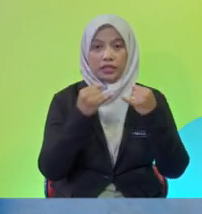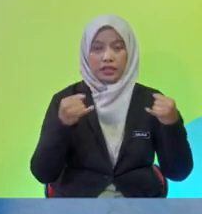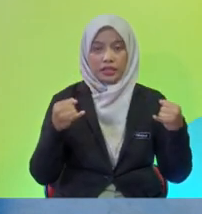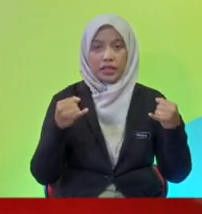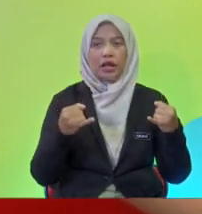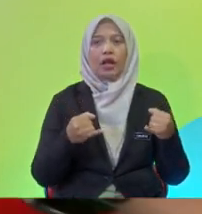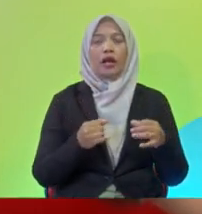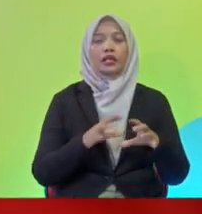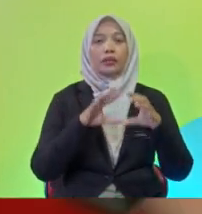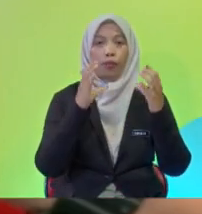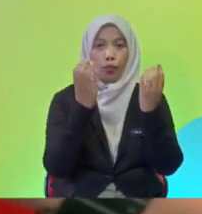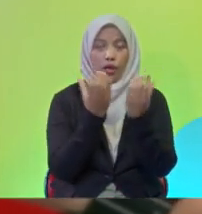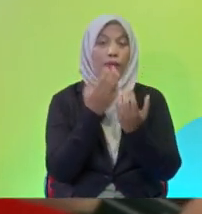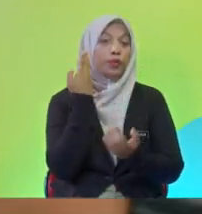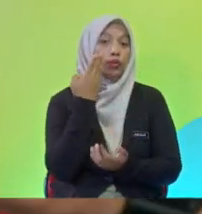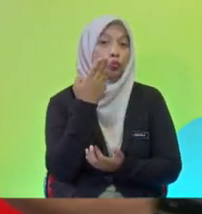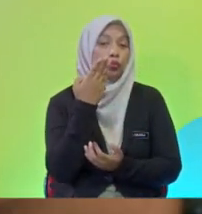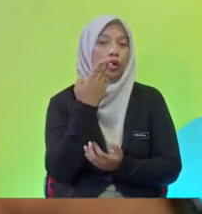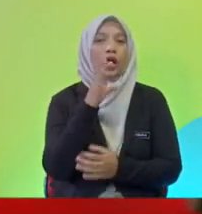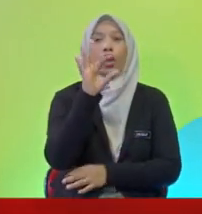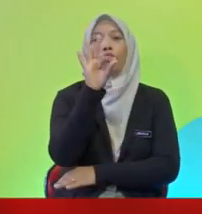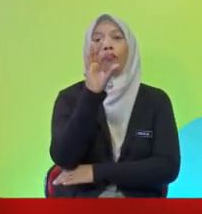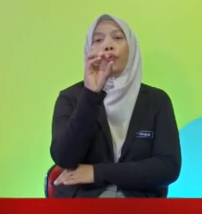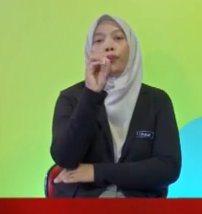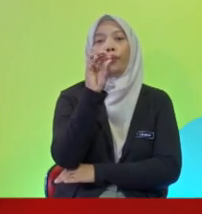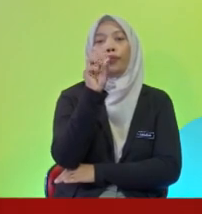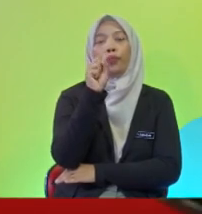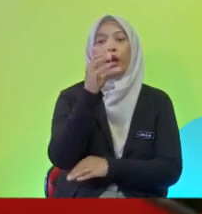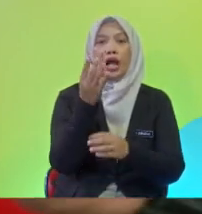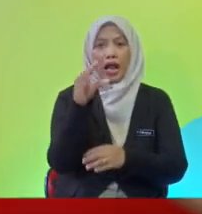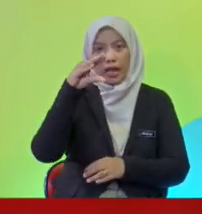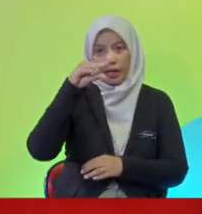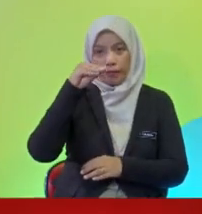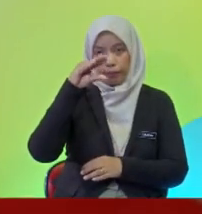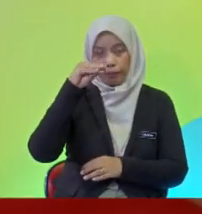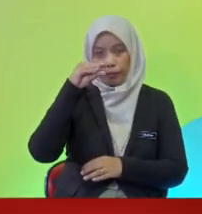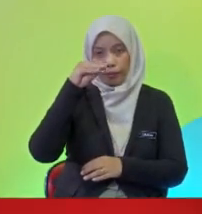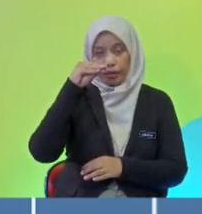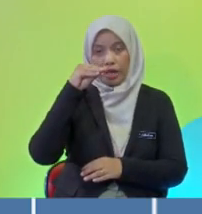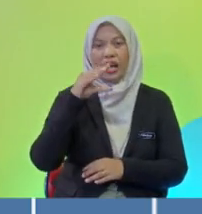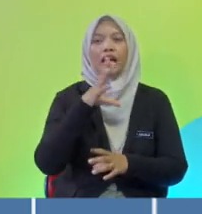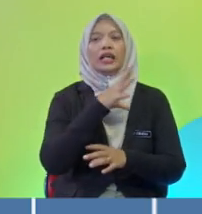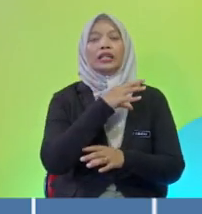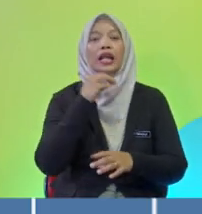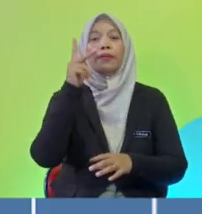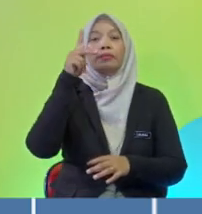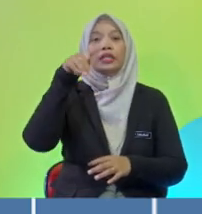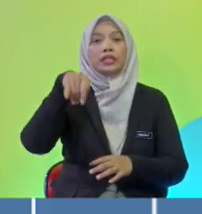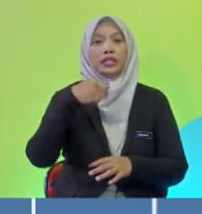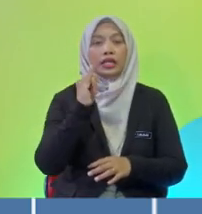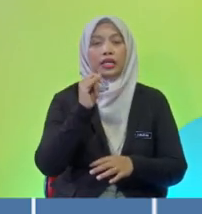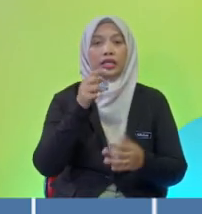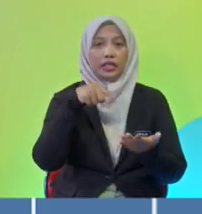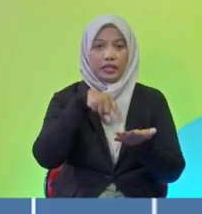pegang ini kita panggil bola foam. Dia macam span ya, lembut. Okey, dalam konteks PJ kita,